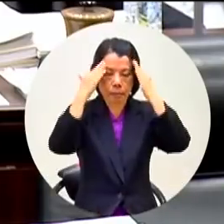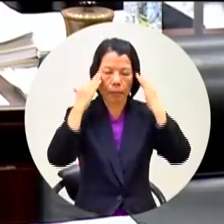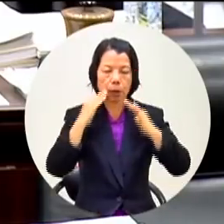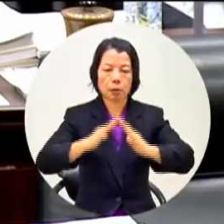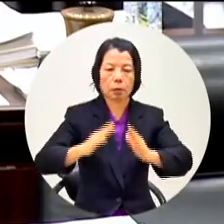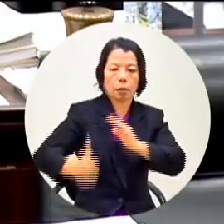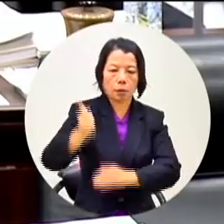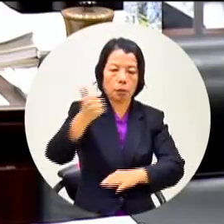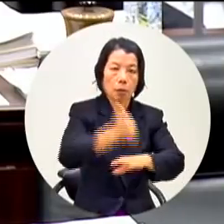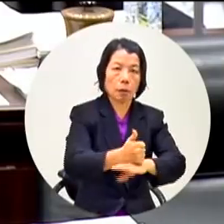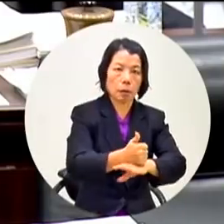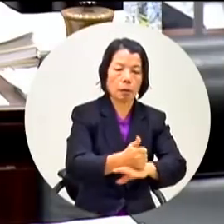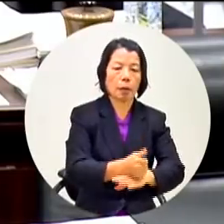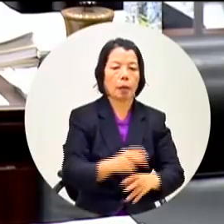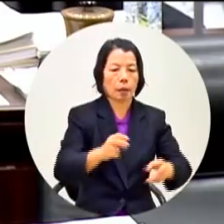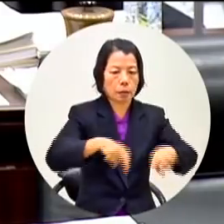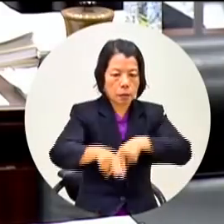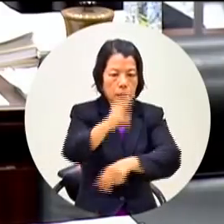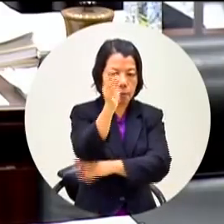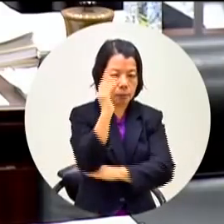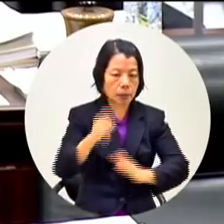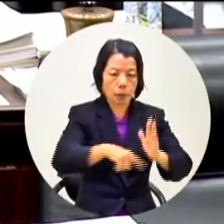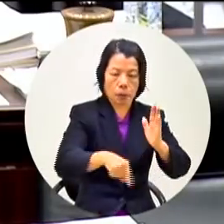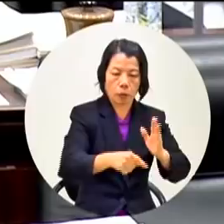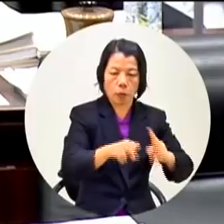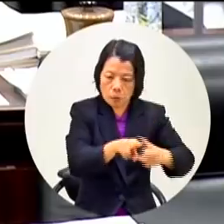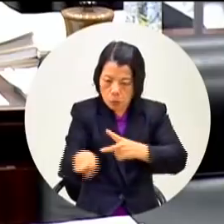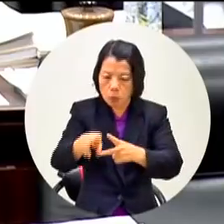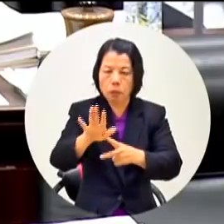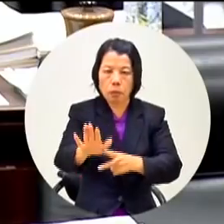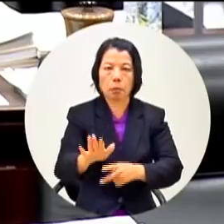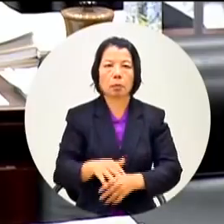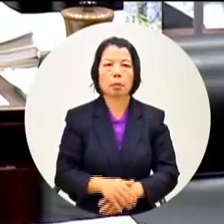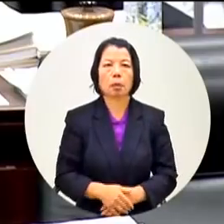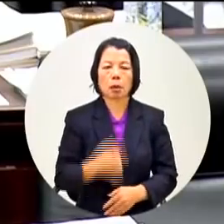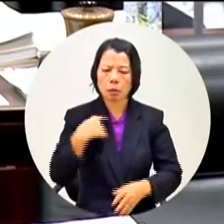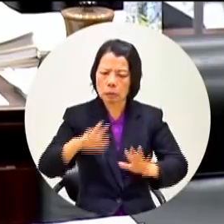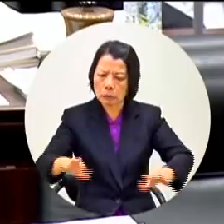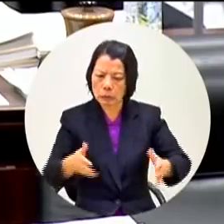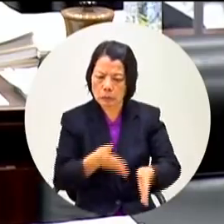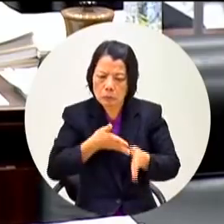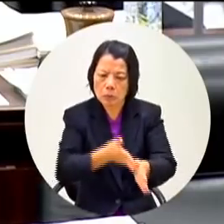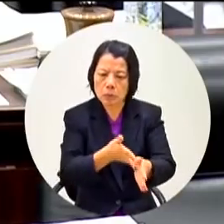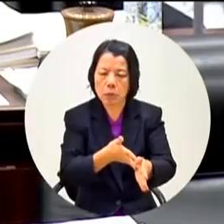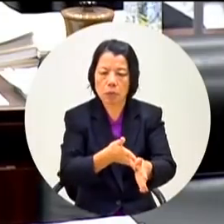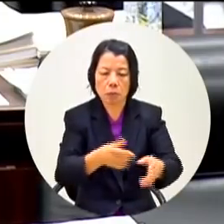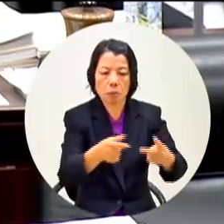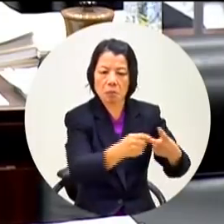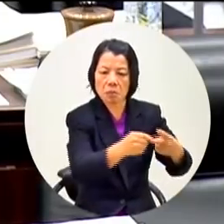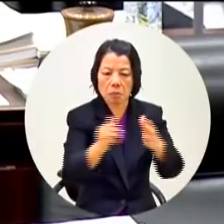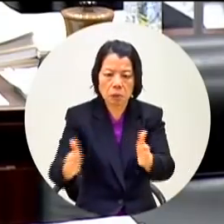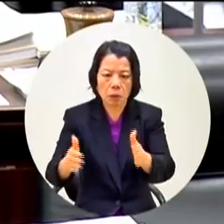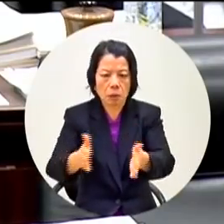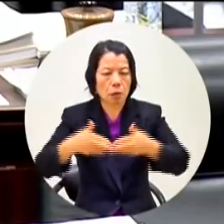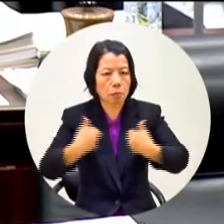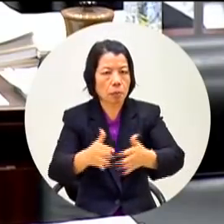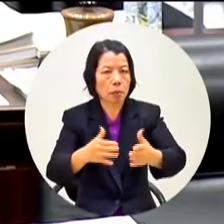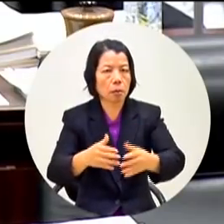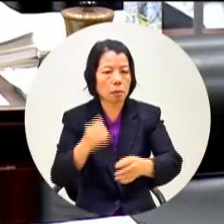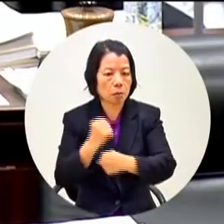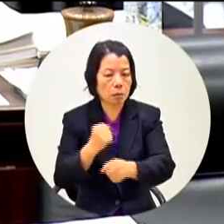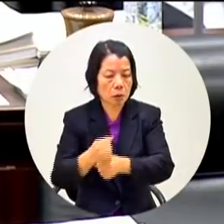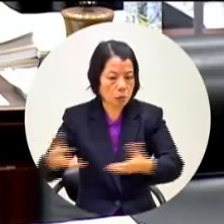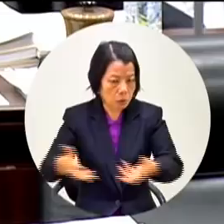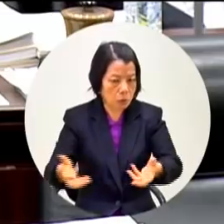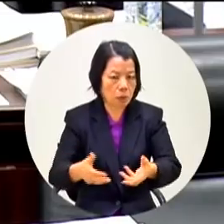十五辆车辆是不是要继续做？那韩市长的回复是说，我们有需要，我们要继续请中央来支持我们。我